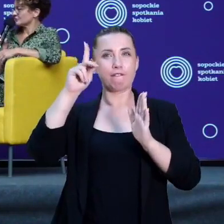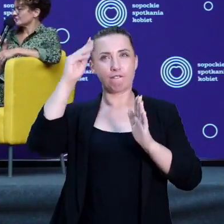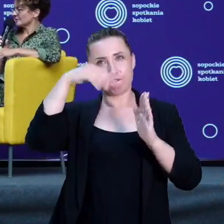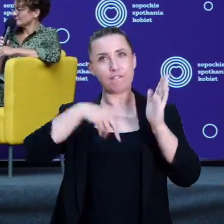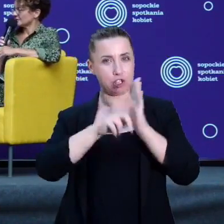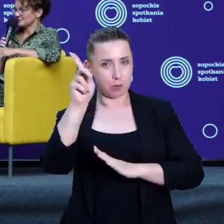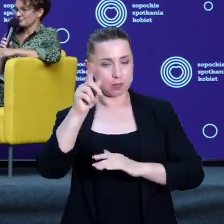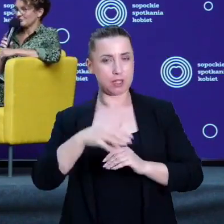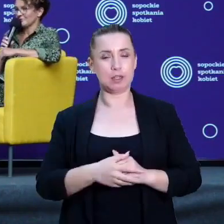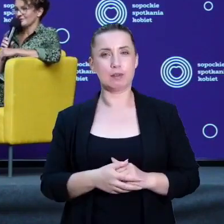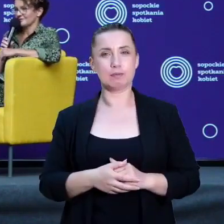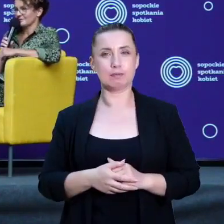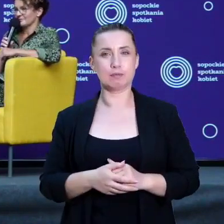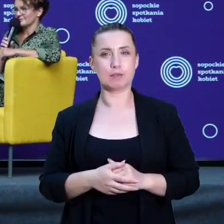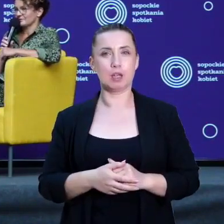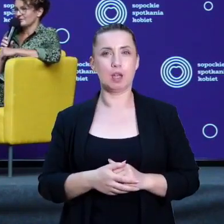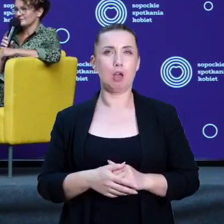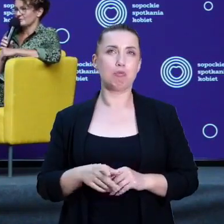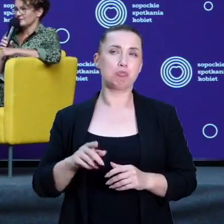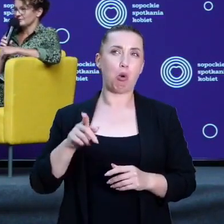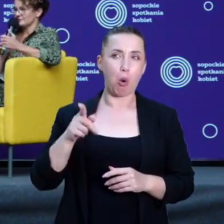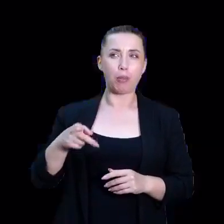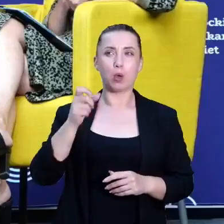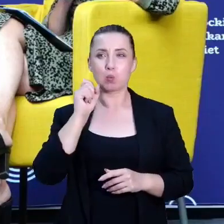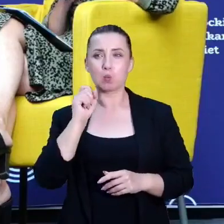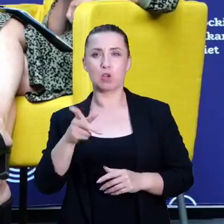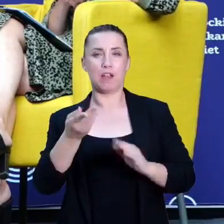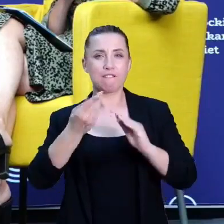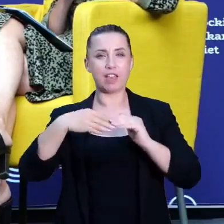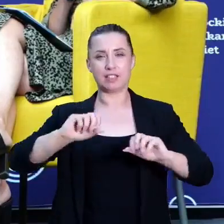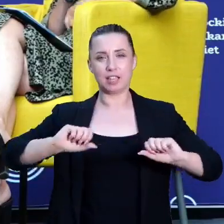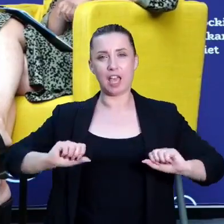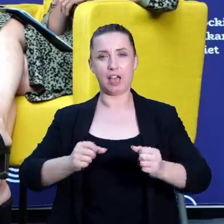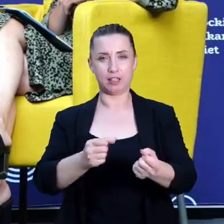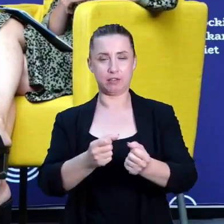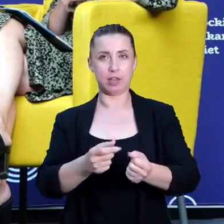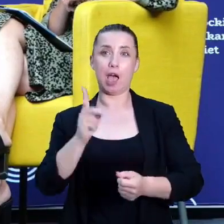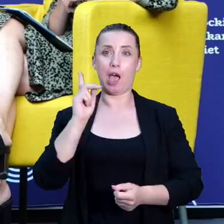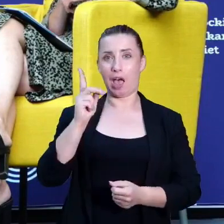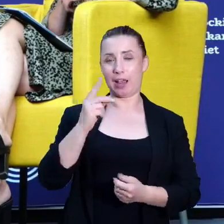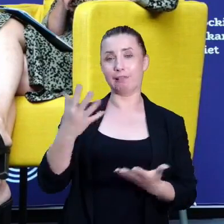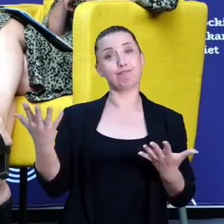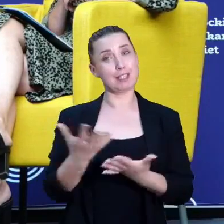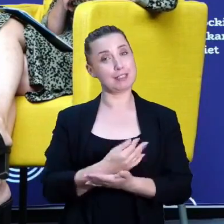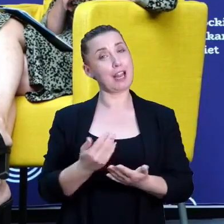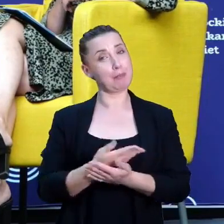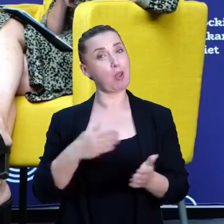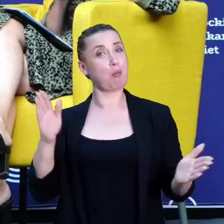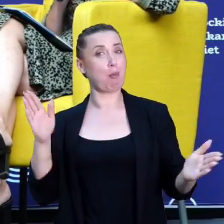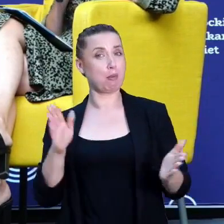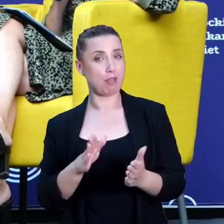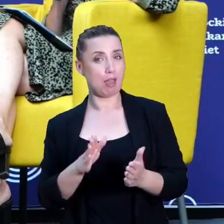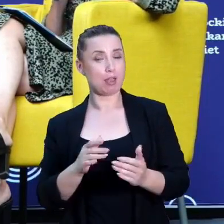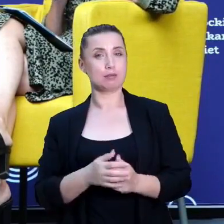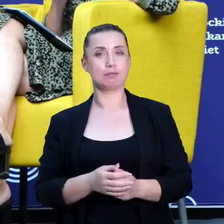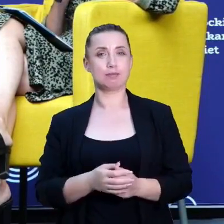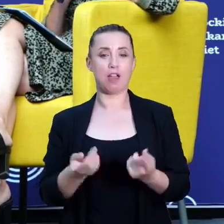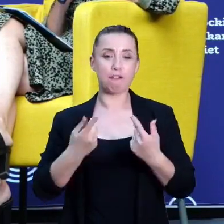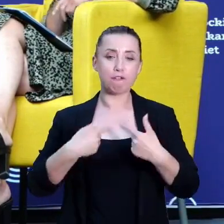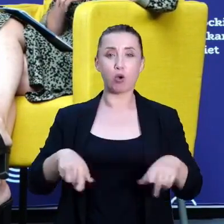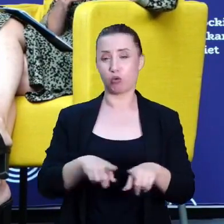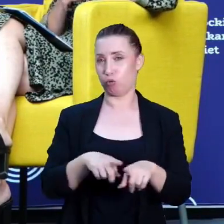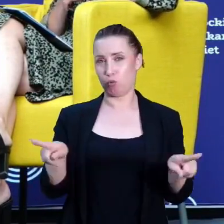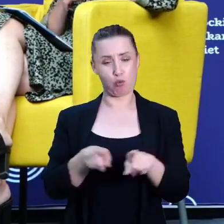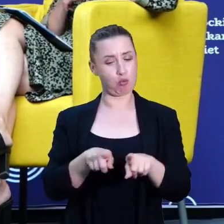Bardziej aktywne, często pewnie bardziej zorganizowane, zarabiają mniej, trudno im często, to